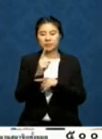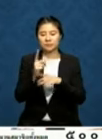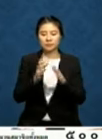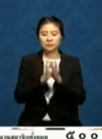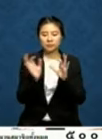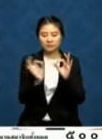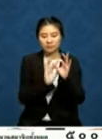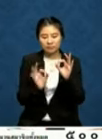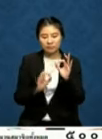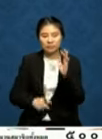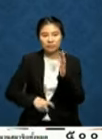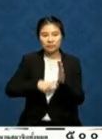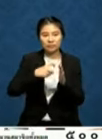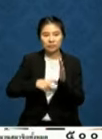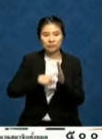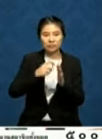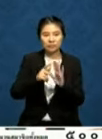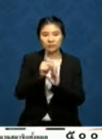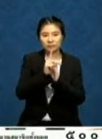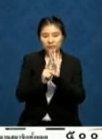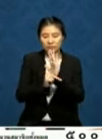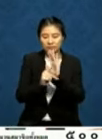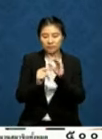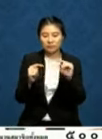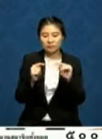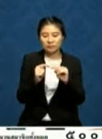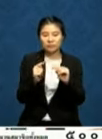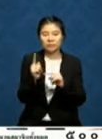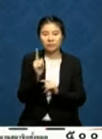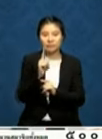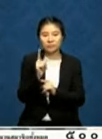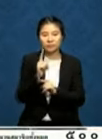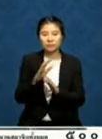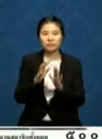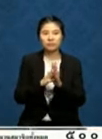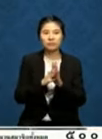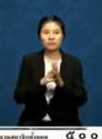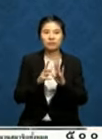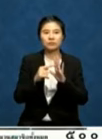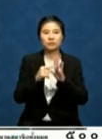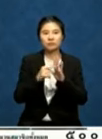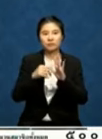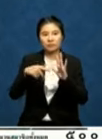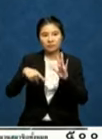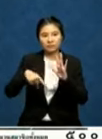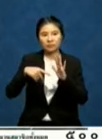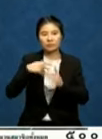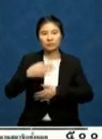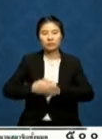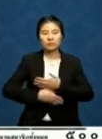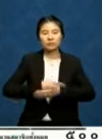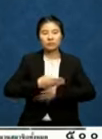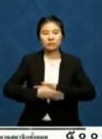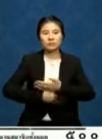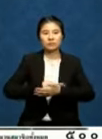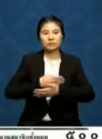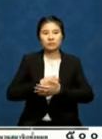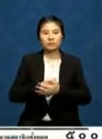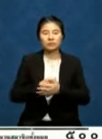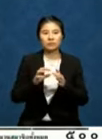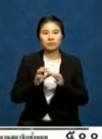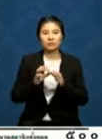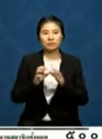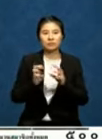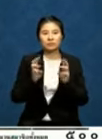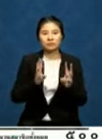ของร่างพระราชบัญญัติแก้ไขเพิ่มเติมประมวลกฎหมายแพ่งและพาณิชย์ฉบับพ.ศ.ค่ะสำหรับหลัก